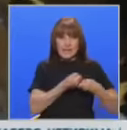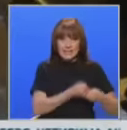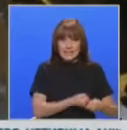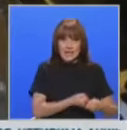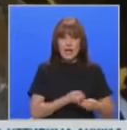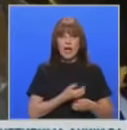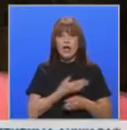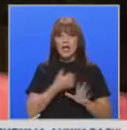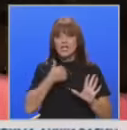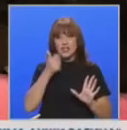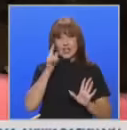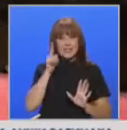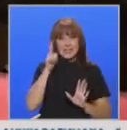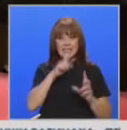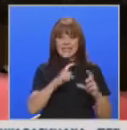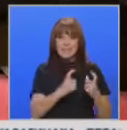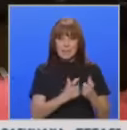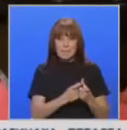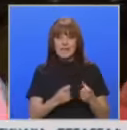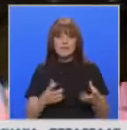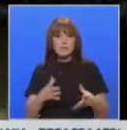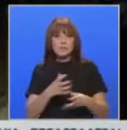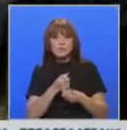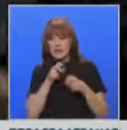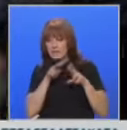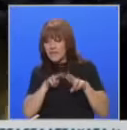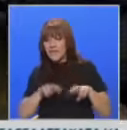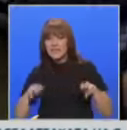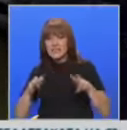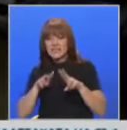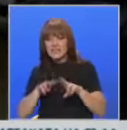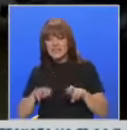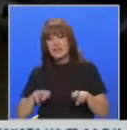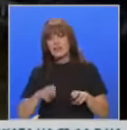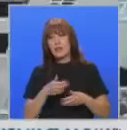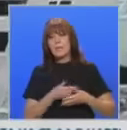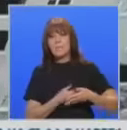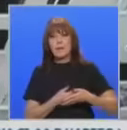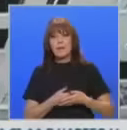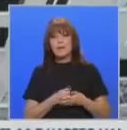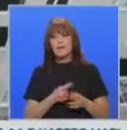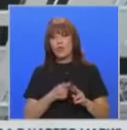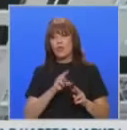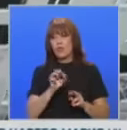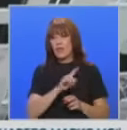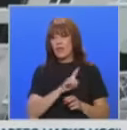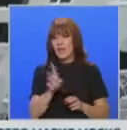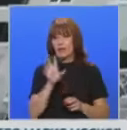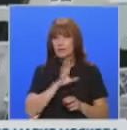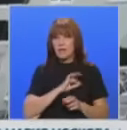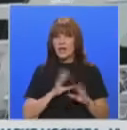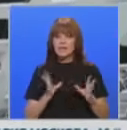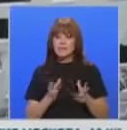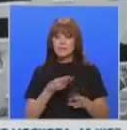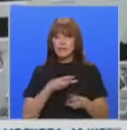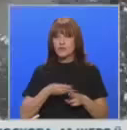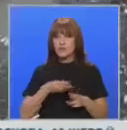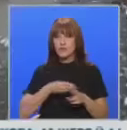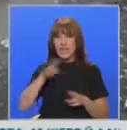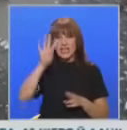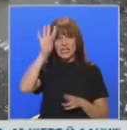В продължение на 6 дни семейството и спасители трескаво издирвали момиченцето, но неуспешно. Започна разчистването в